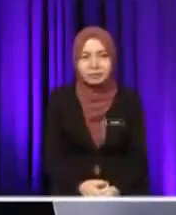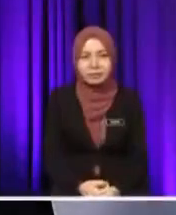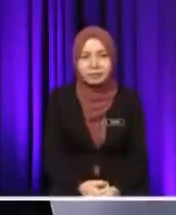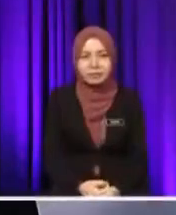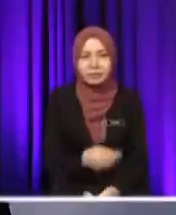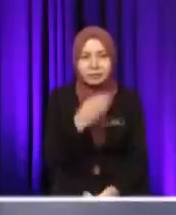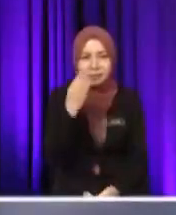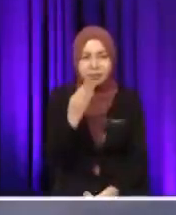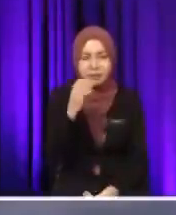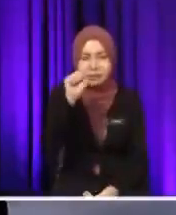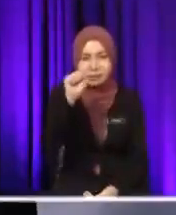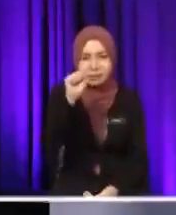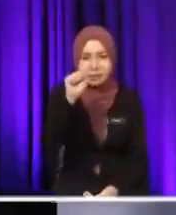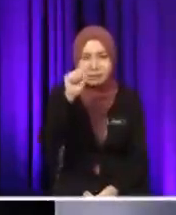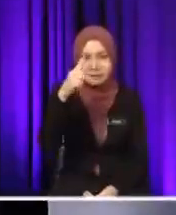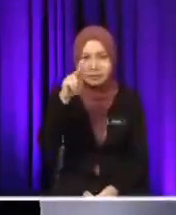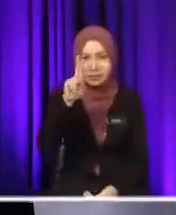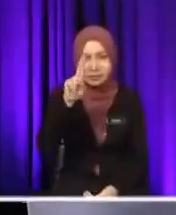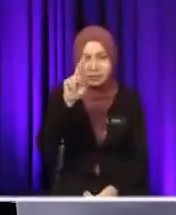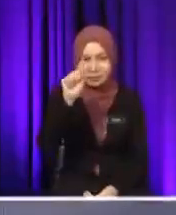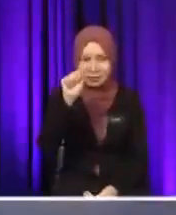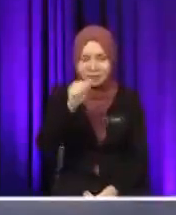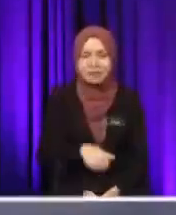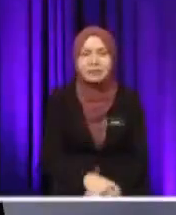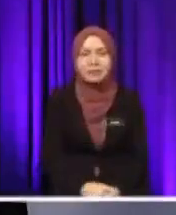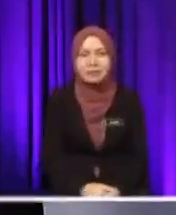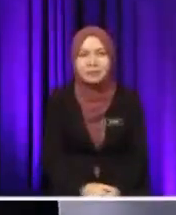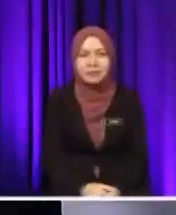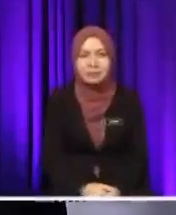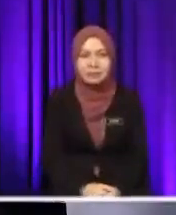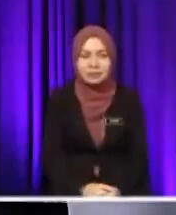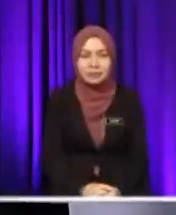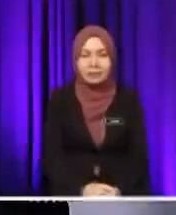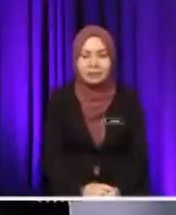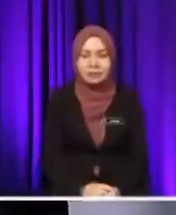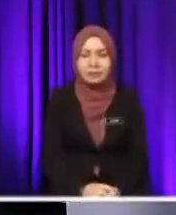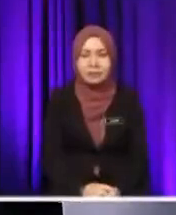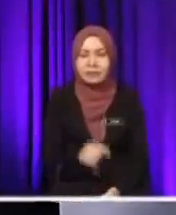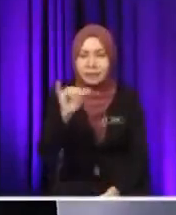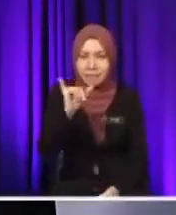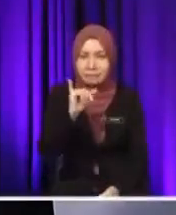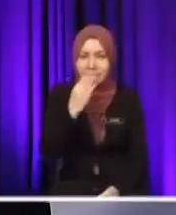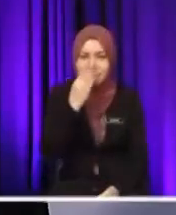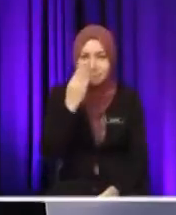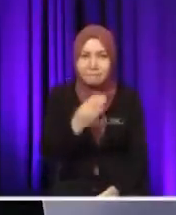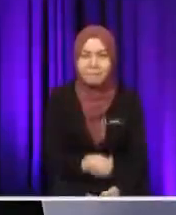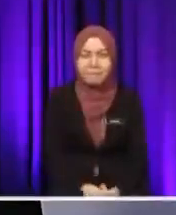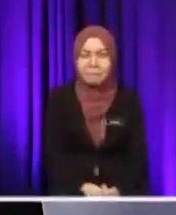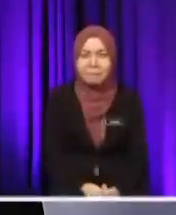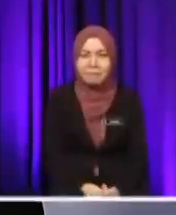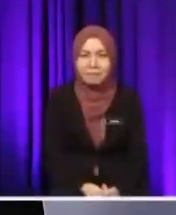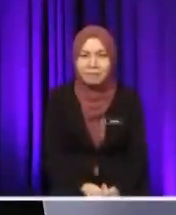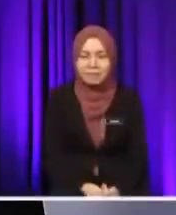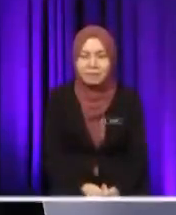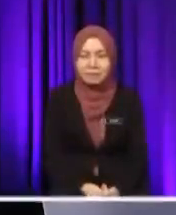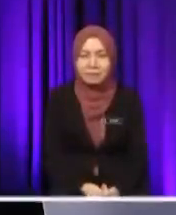Oh, sakura. Abang ni. Suatas ni. Okey, okey. Ini bau apa? Sama, eh? Sama je, bang. Sama je. Sama, eh?